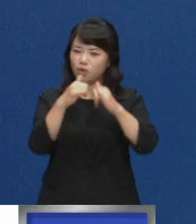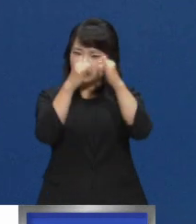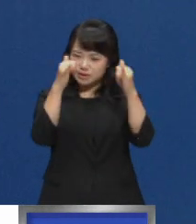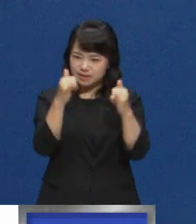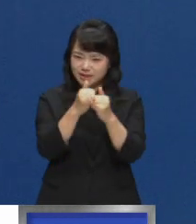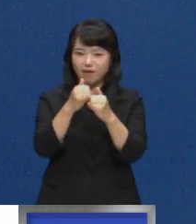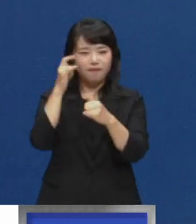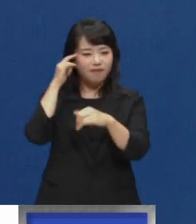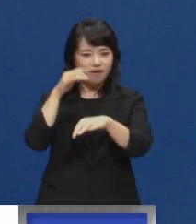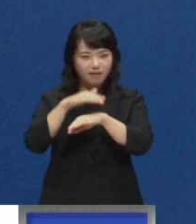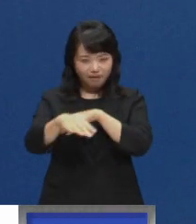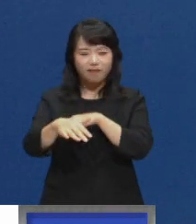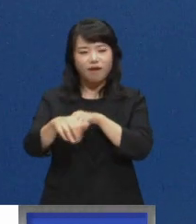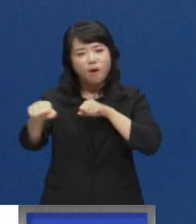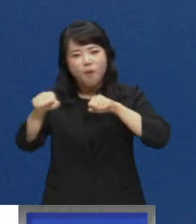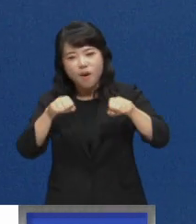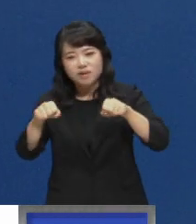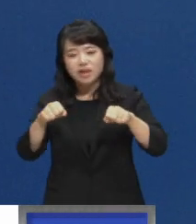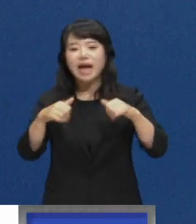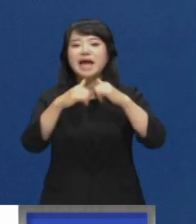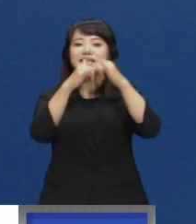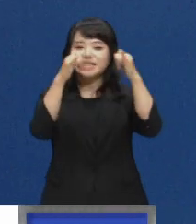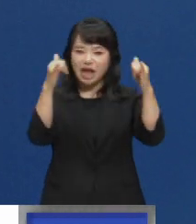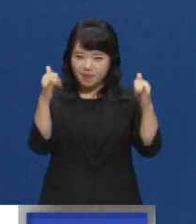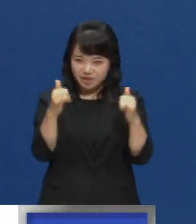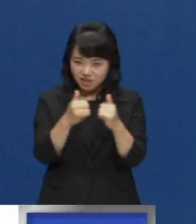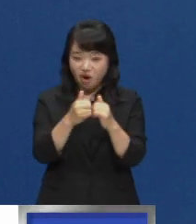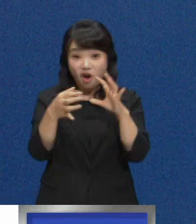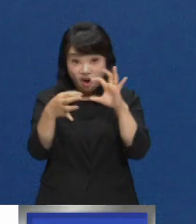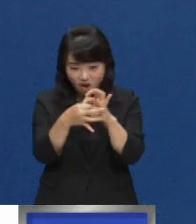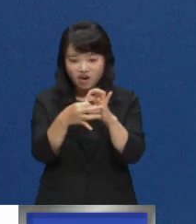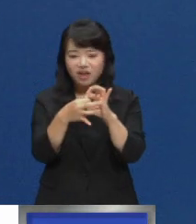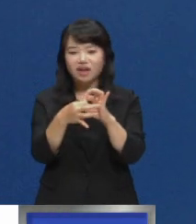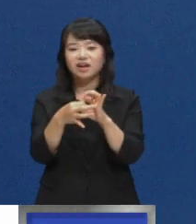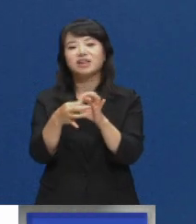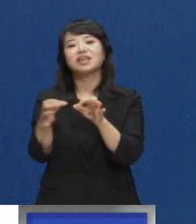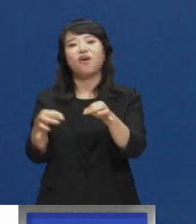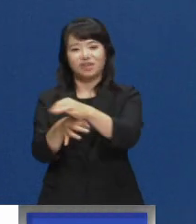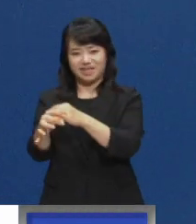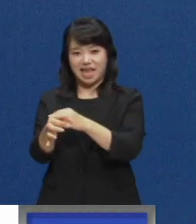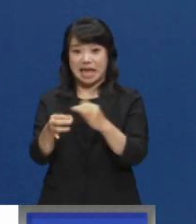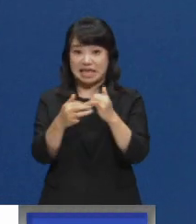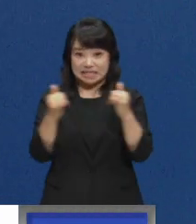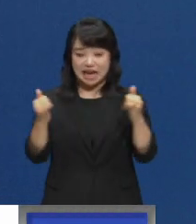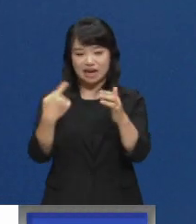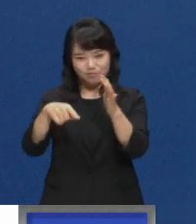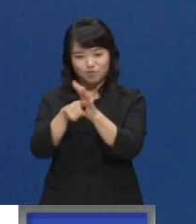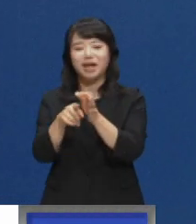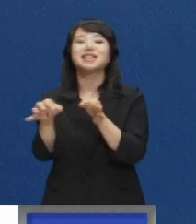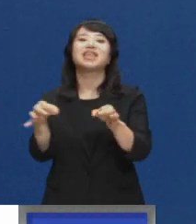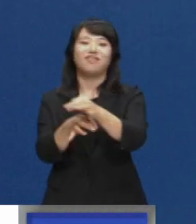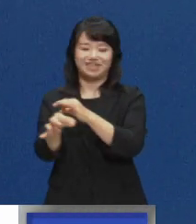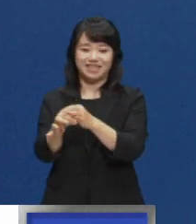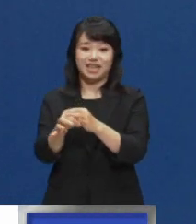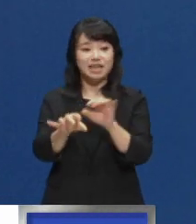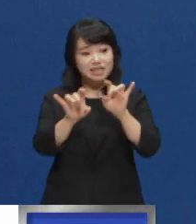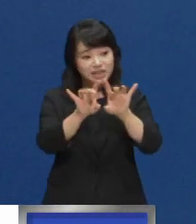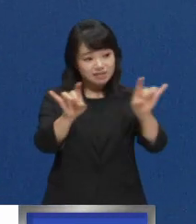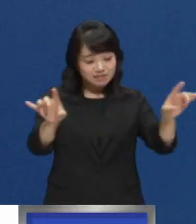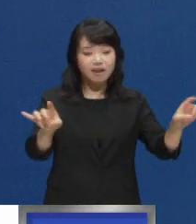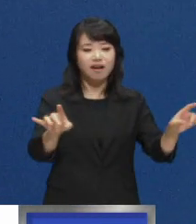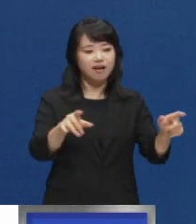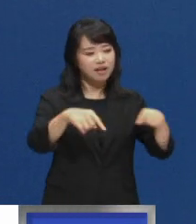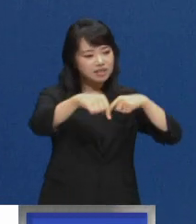가치를 우선하는 경제 활동을 사회적 경제라고 합니다. 쉽게 말해 사람 중심의 경제인데요. 자치구마다